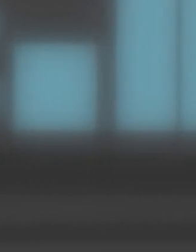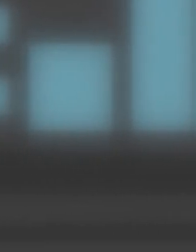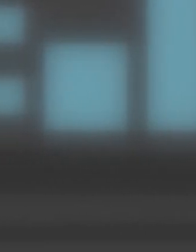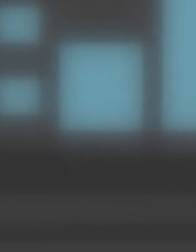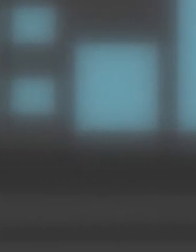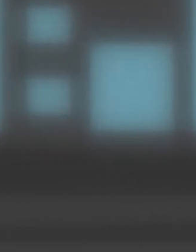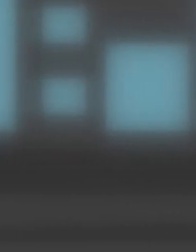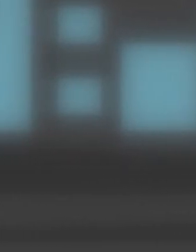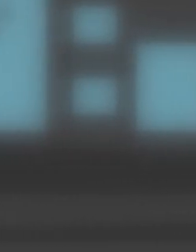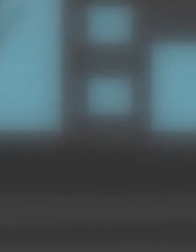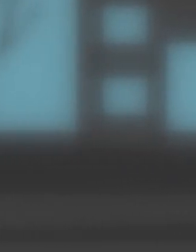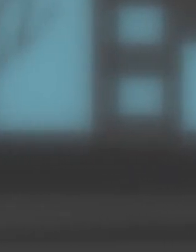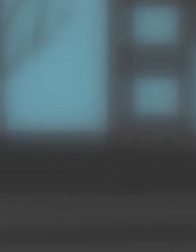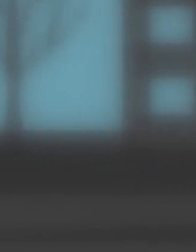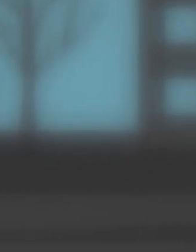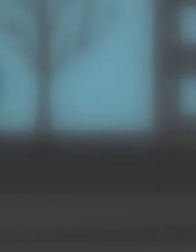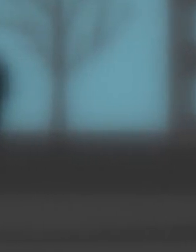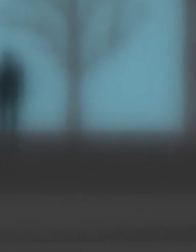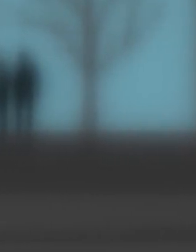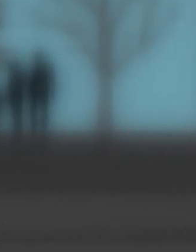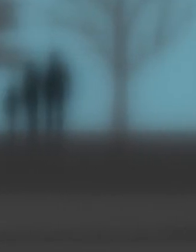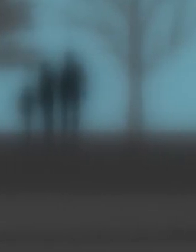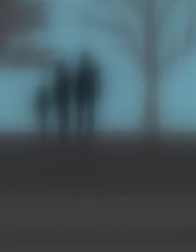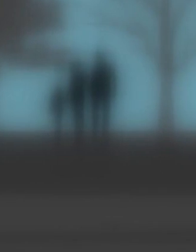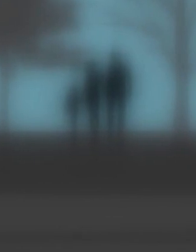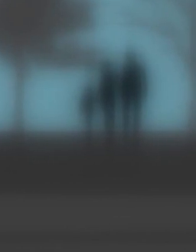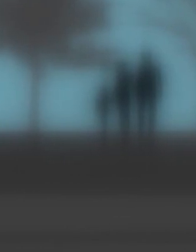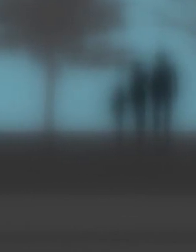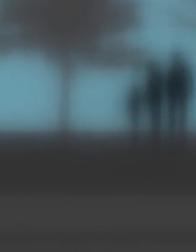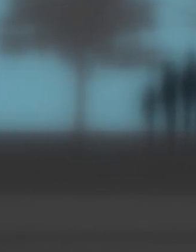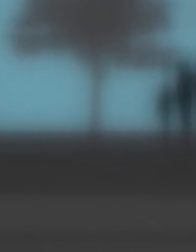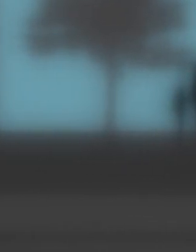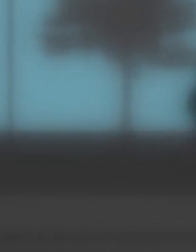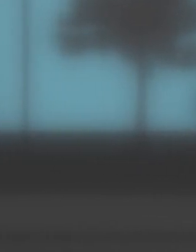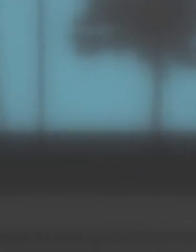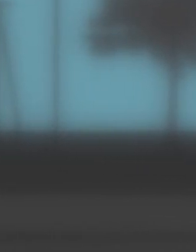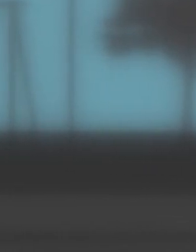I can do what I want, I can be what I want to be.